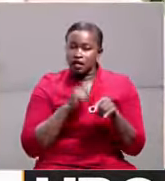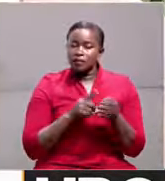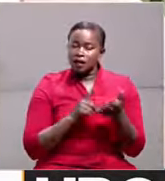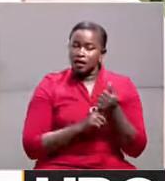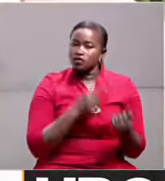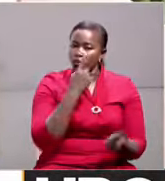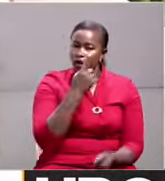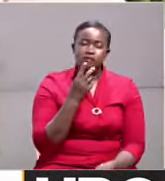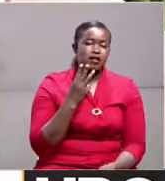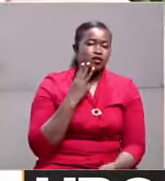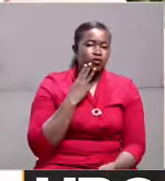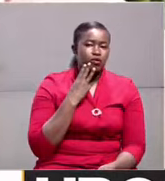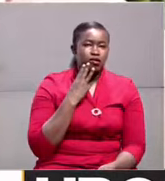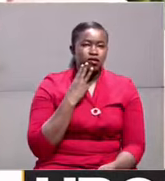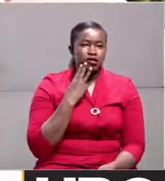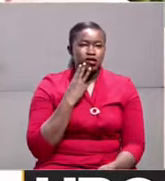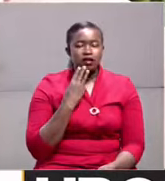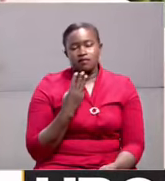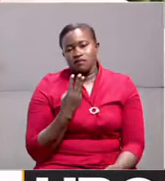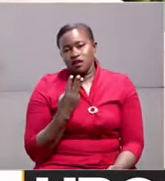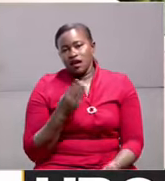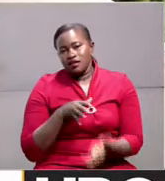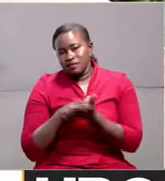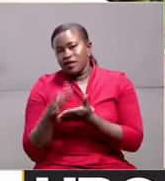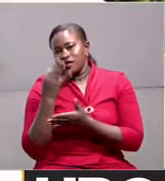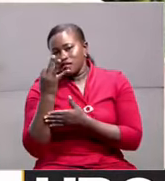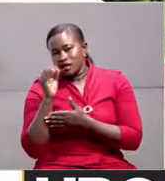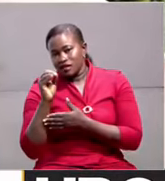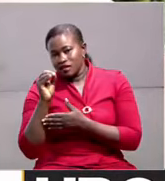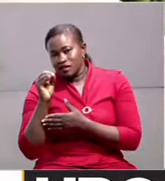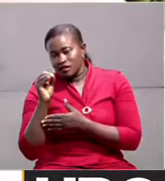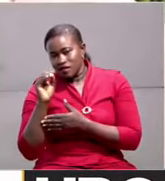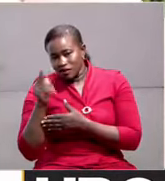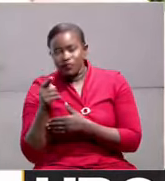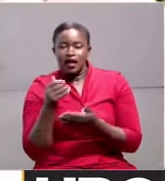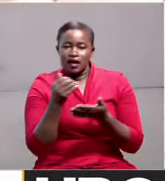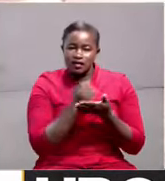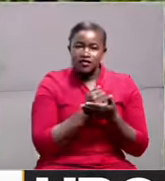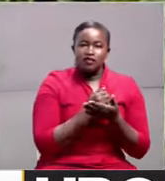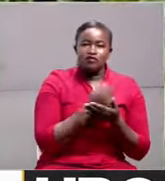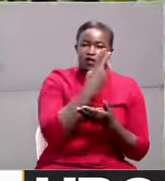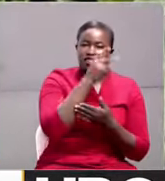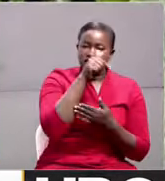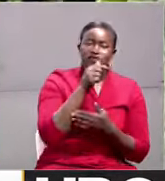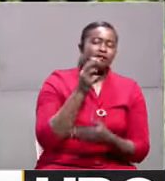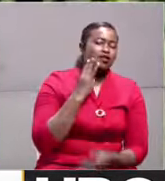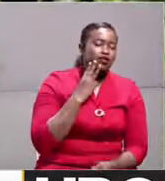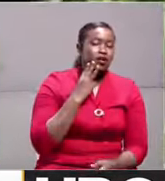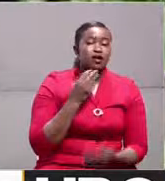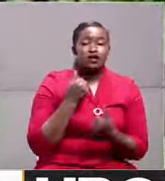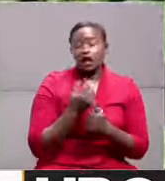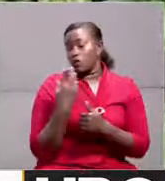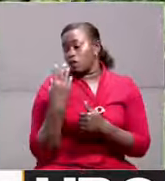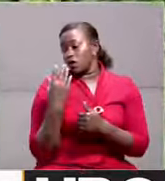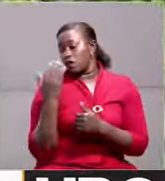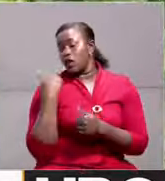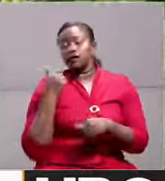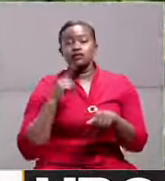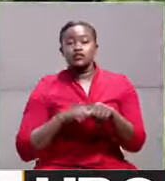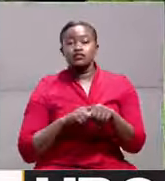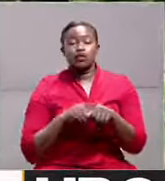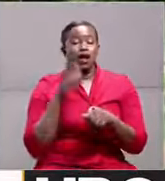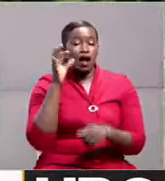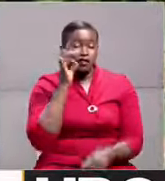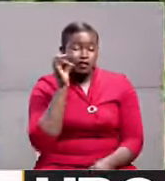emu, nateekako emitwalo oba asatu oba ataano. Ne nsevinga miliyoni 27. Kakati mu sizoni ewedde, emwanyi